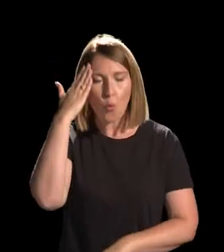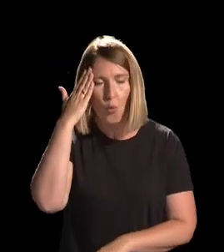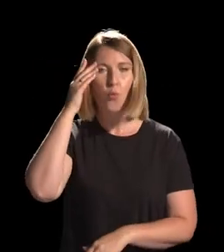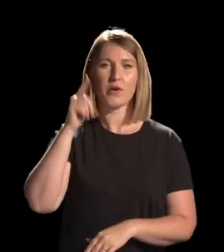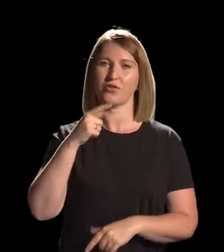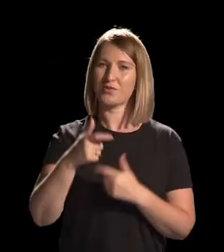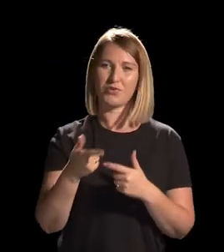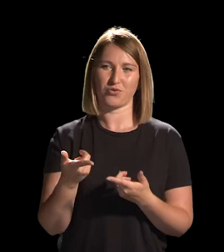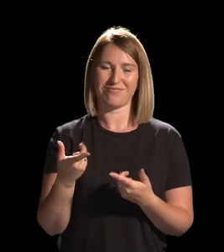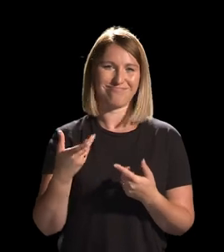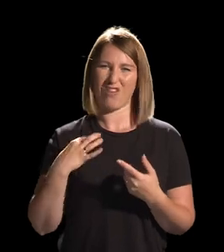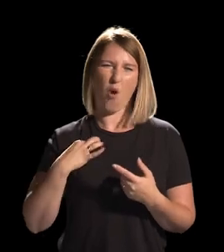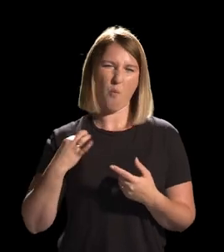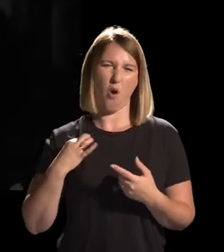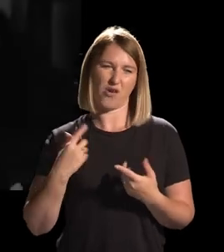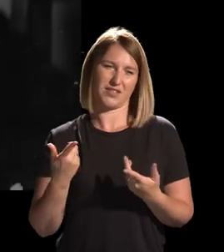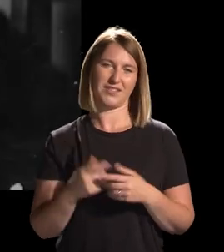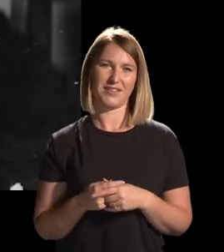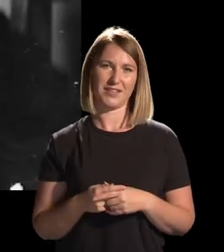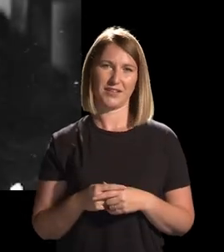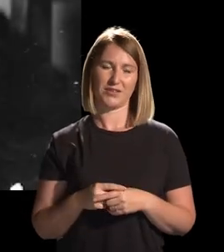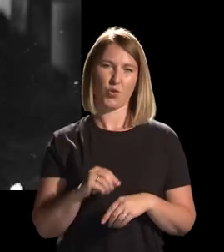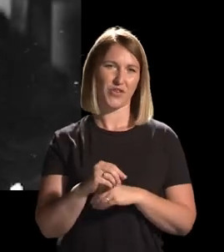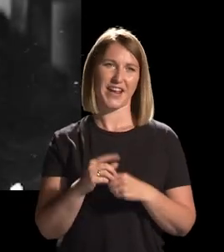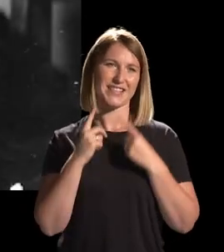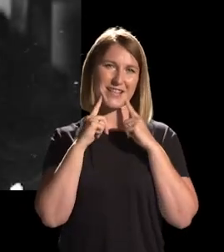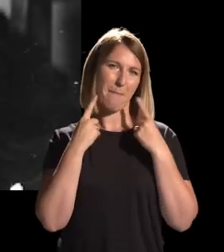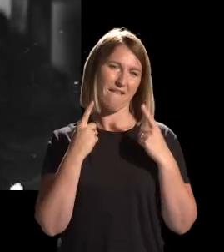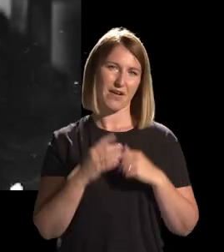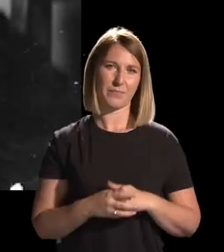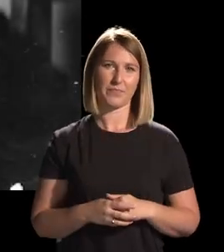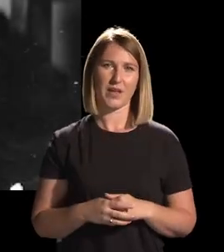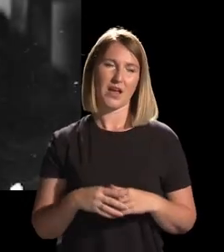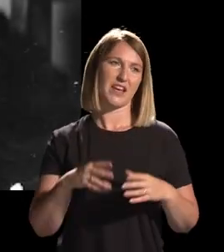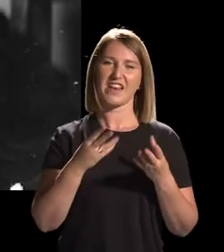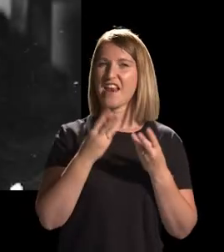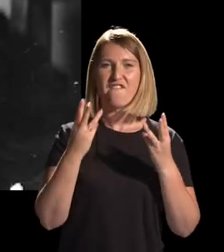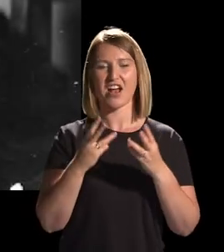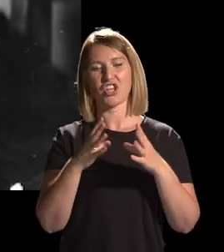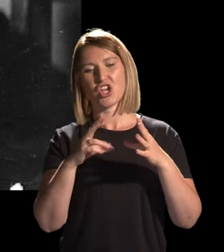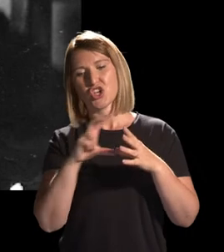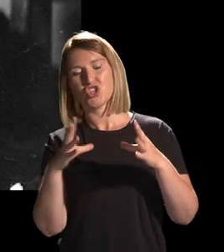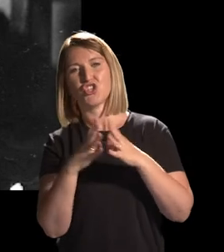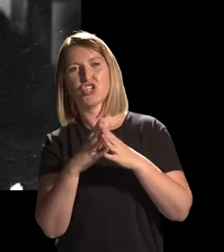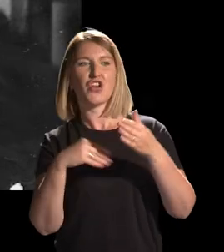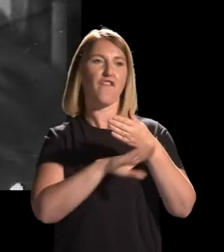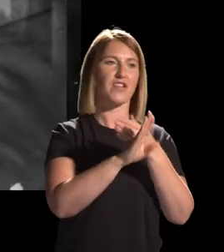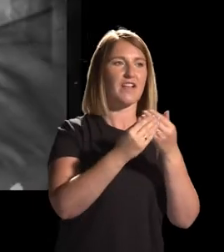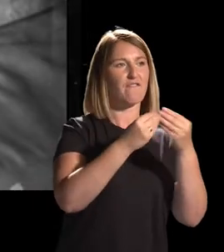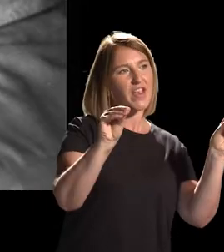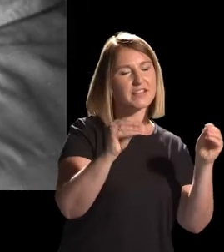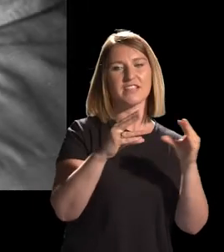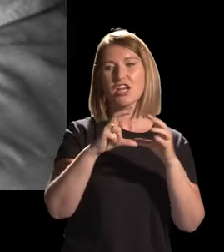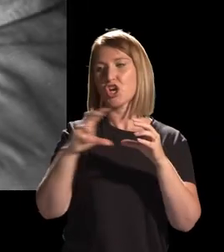zrobić, to cię to już nie bawi w końcu. To już, czy będę miał 10 wystaw więcej, czy mniej. No przyjemnie jest w końcu